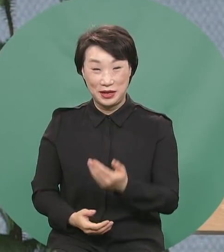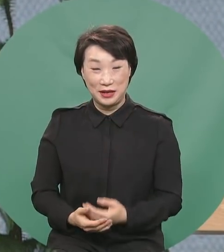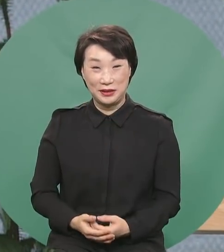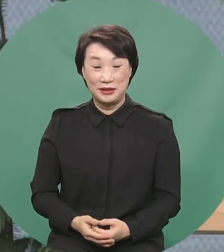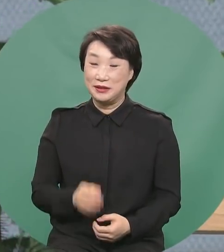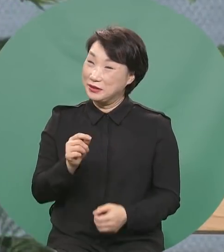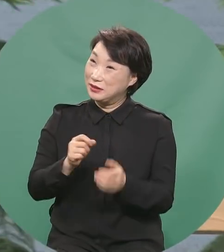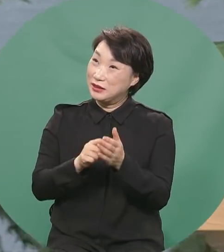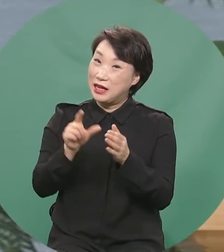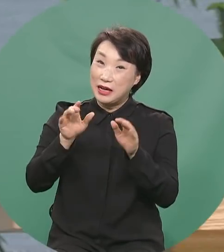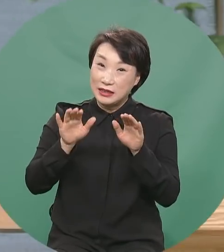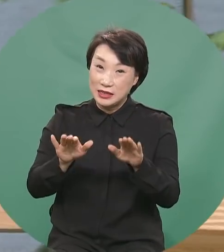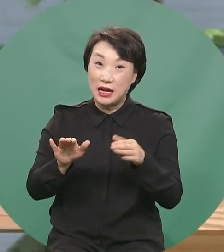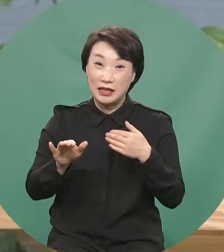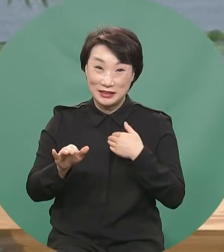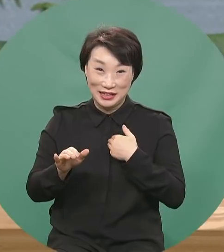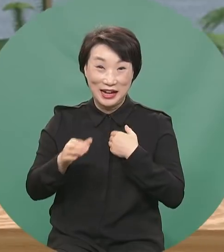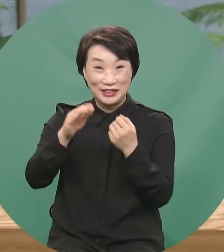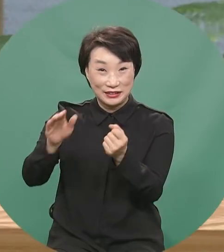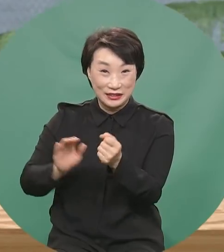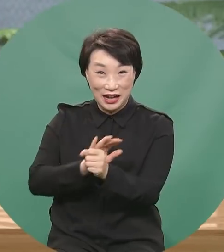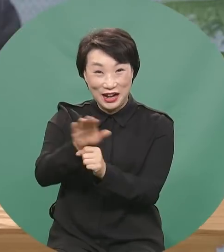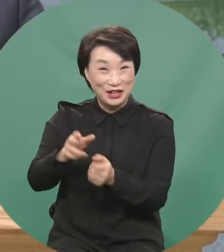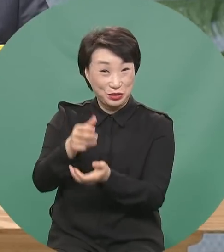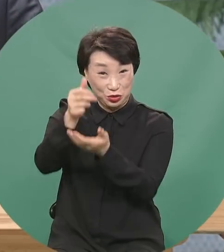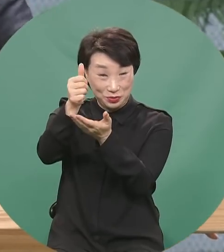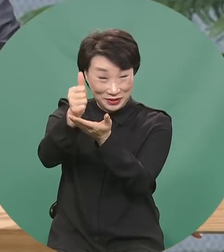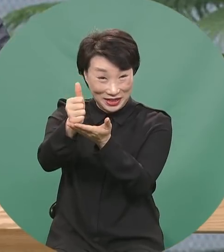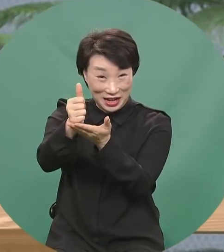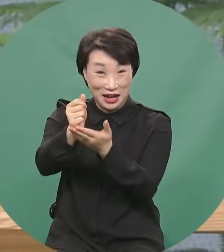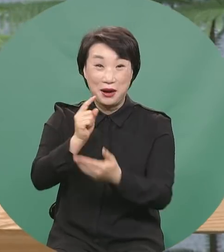다시 말해서 나를 사랑하신 분이시다.